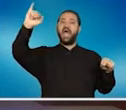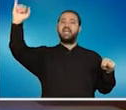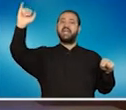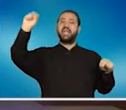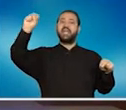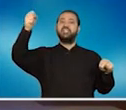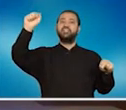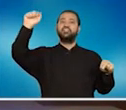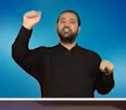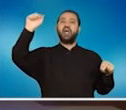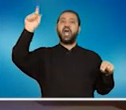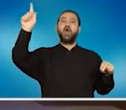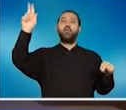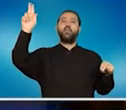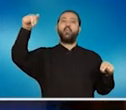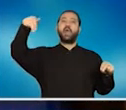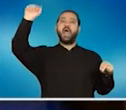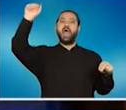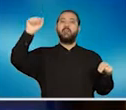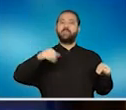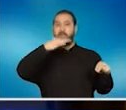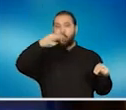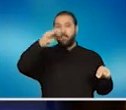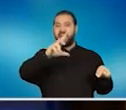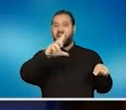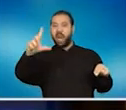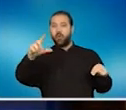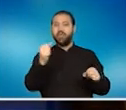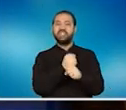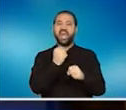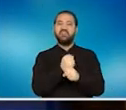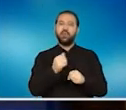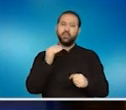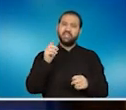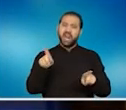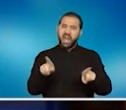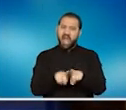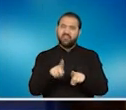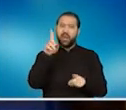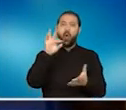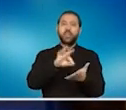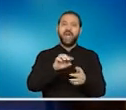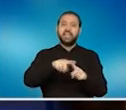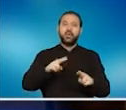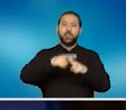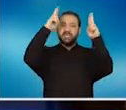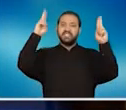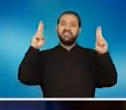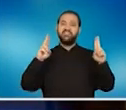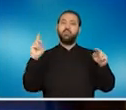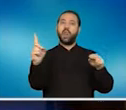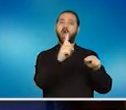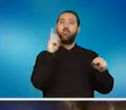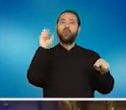Mitropolit Andrei Șaguna, pomenirea lui s-a făcut atunci, odată cu Sfântul Andrei.